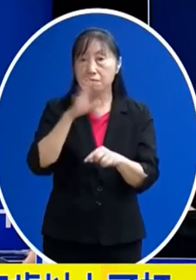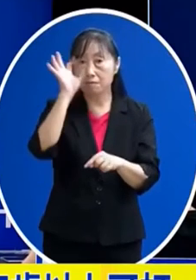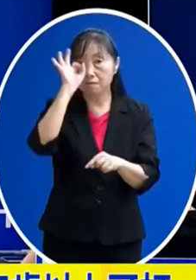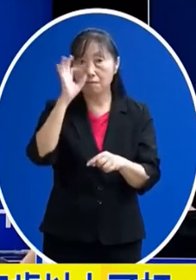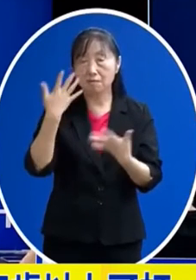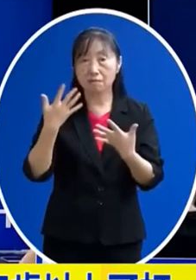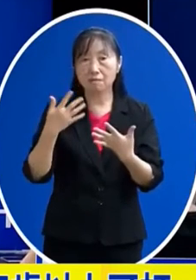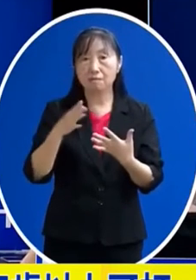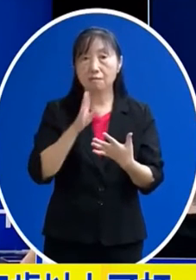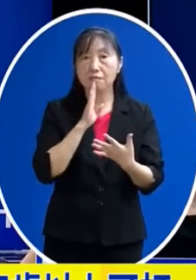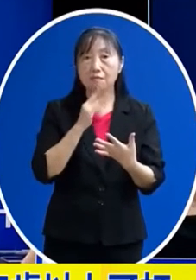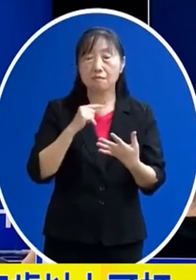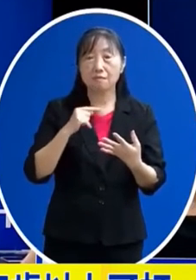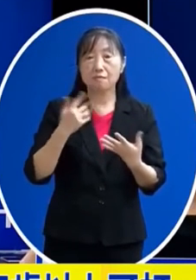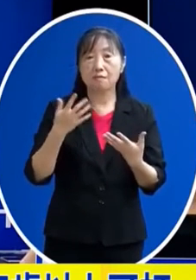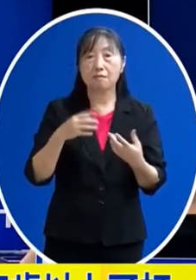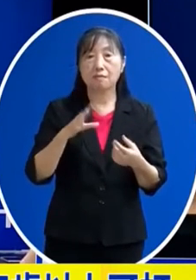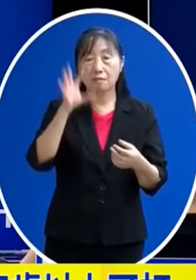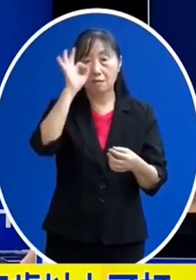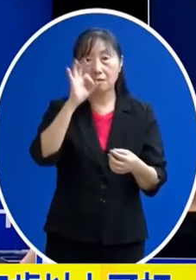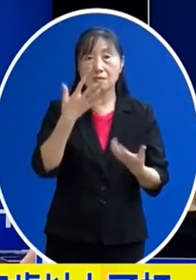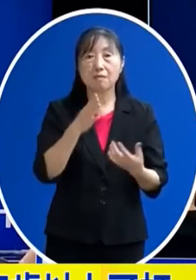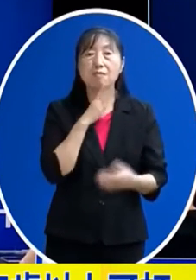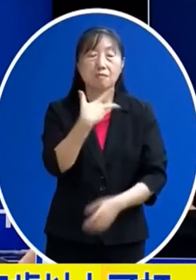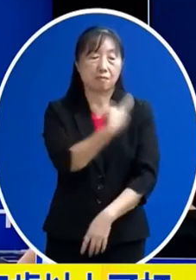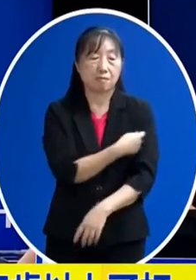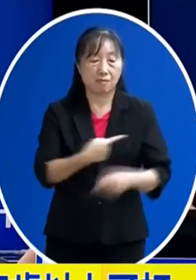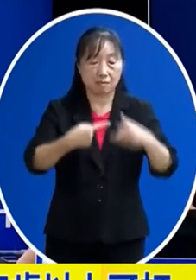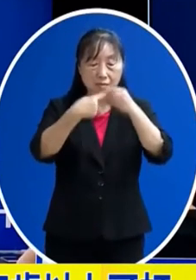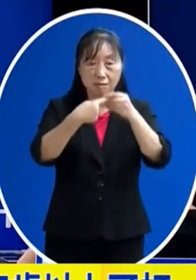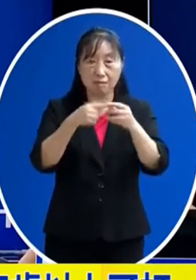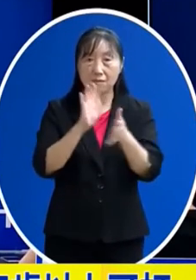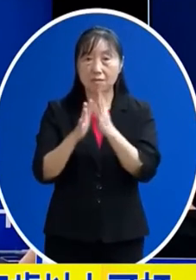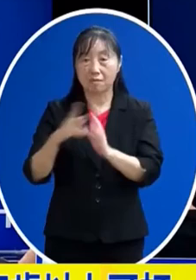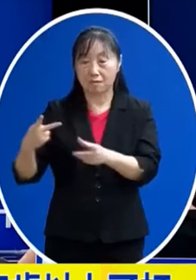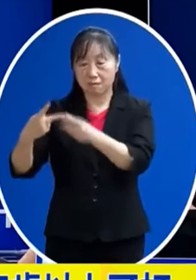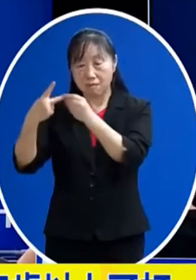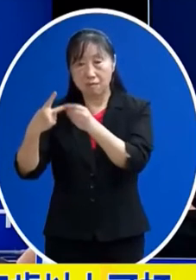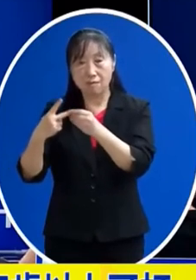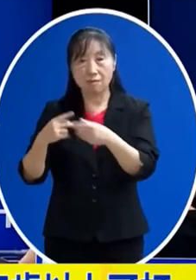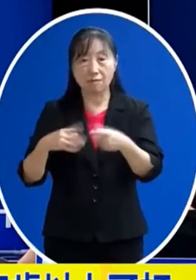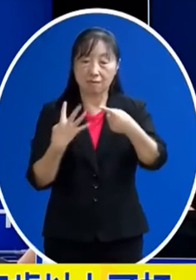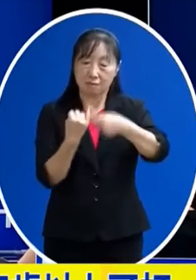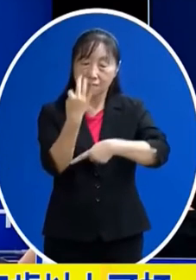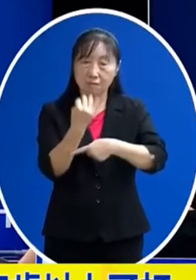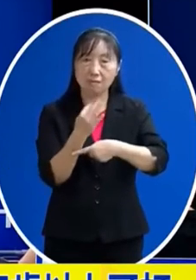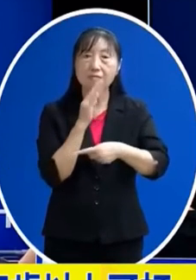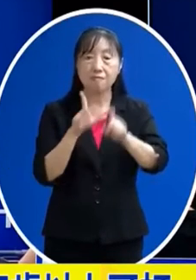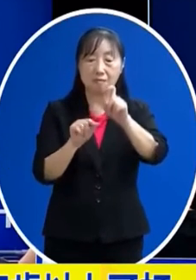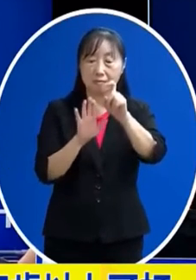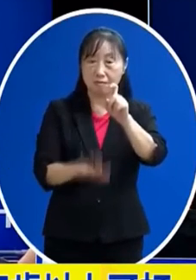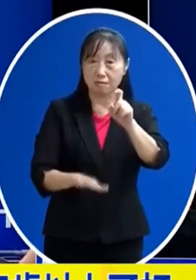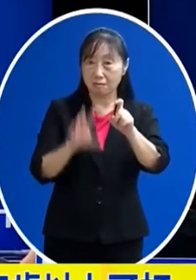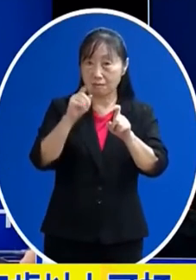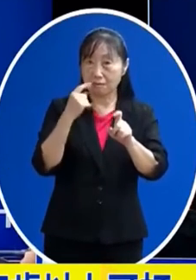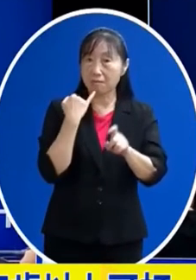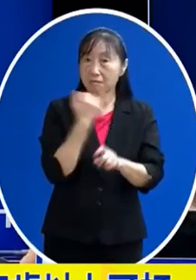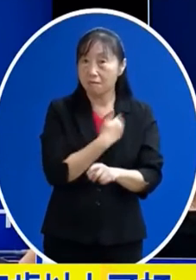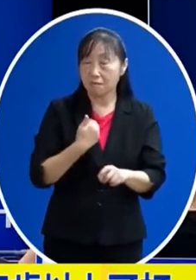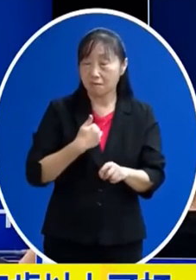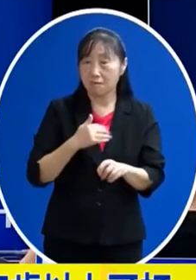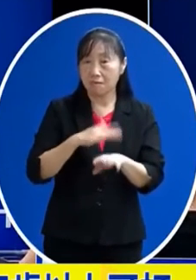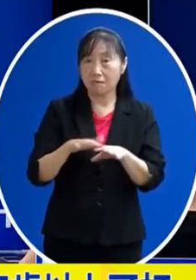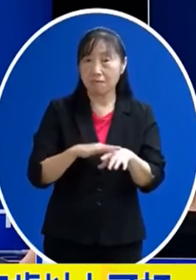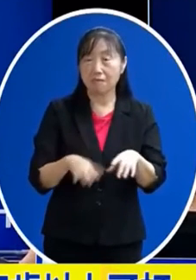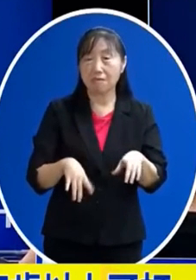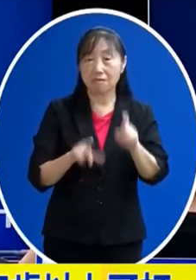剂的覆盖率还是二剂的覆盖率？那十月底降一级可能性到底高不高？十月底的第一剂覆盖率